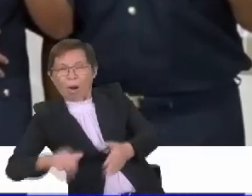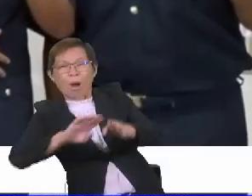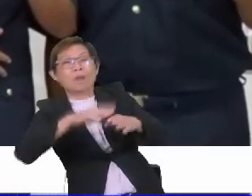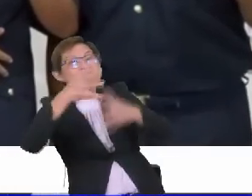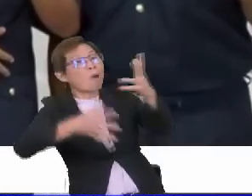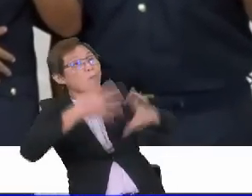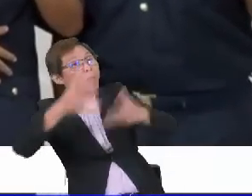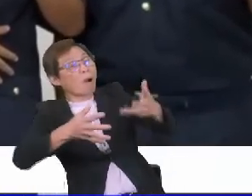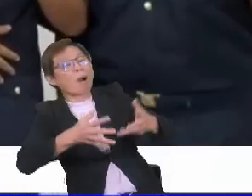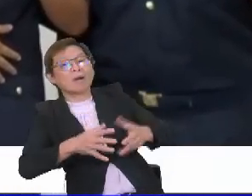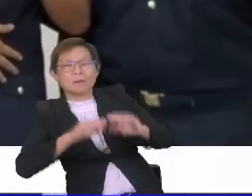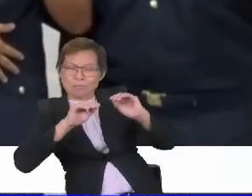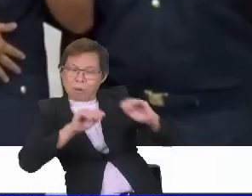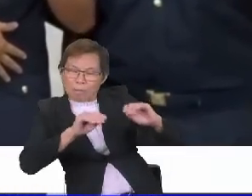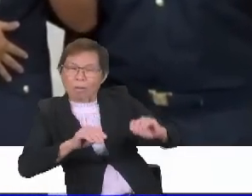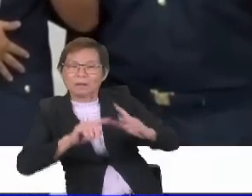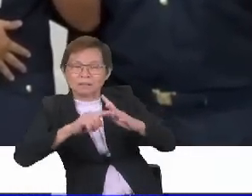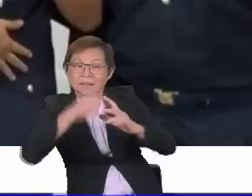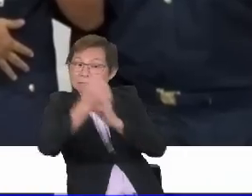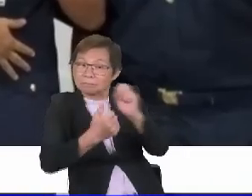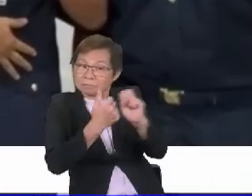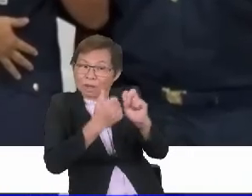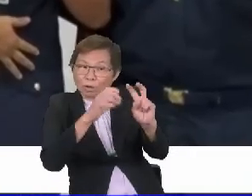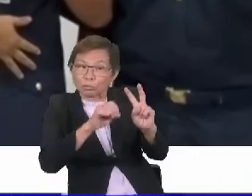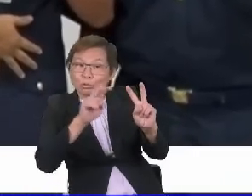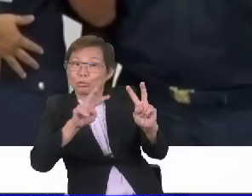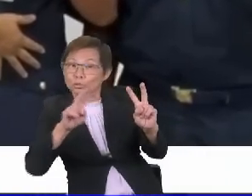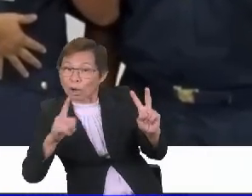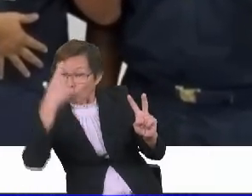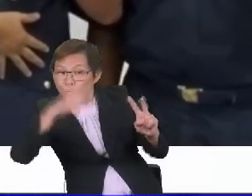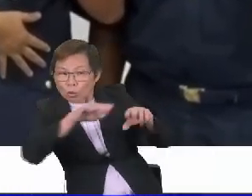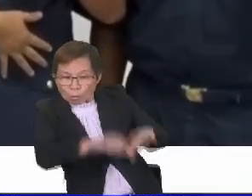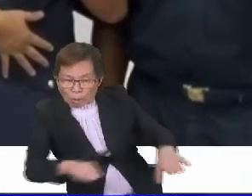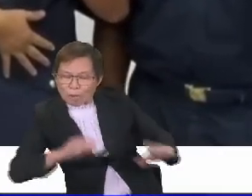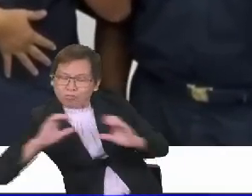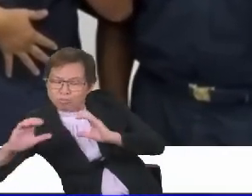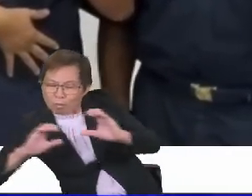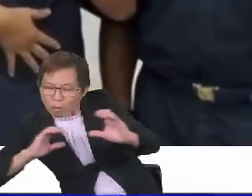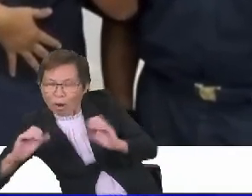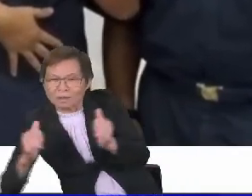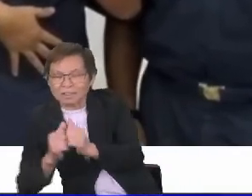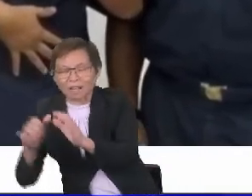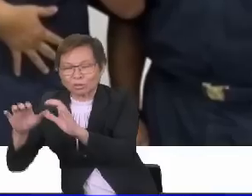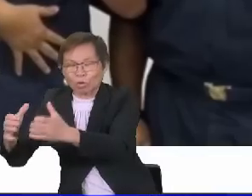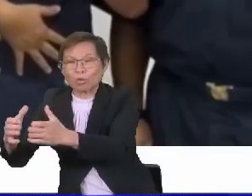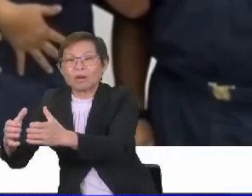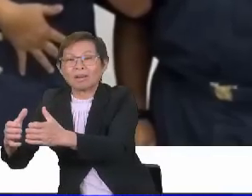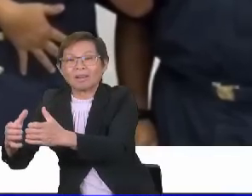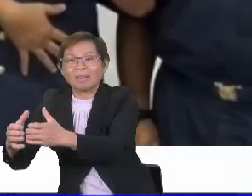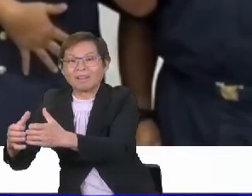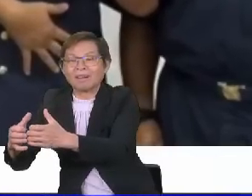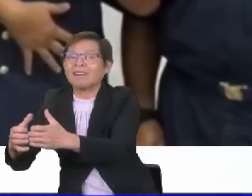bahasa isyarat dalam pengajaran sejak tahun lepas bagi membolehkan mereka berkomunikasi dengan golongan yang mempunyai